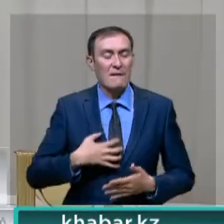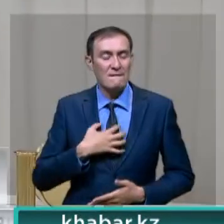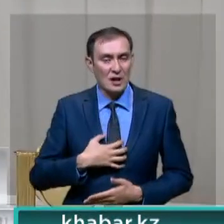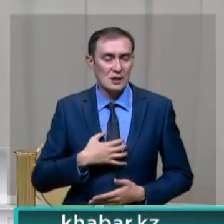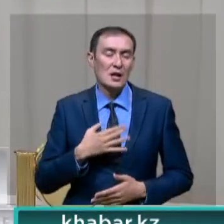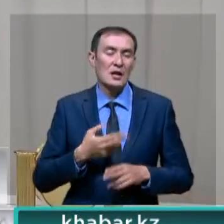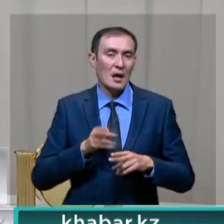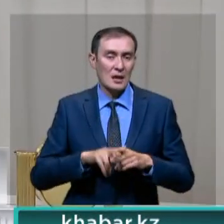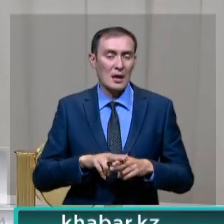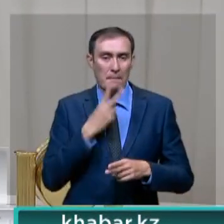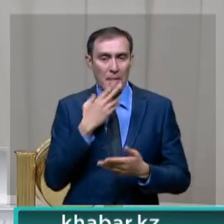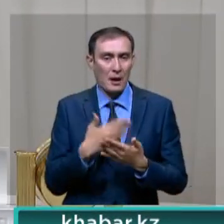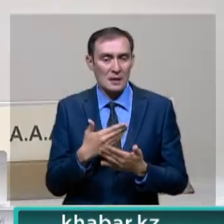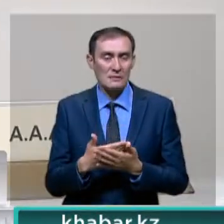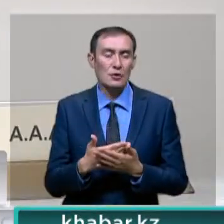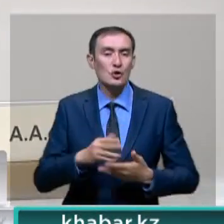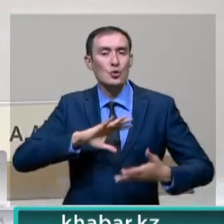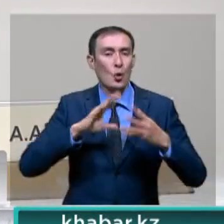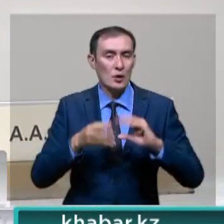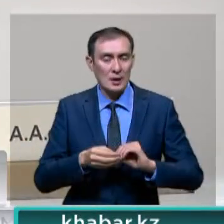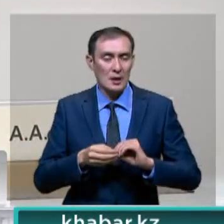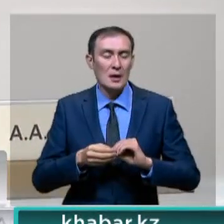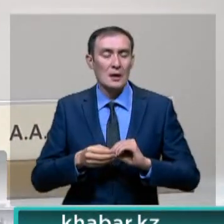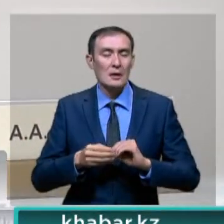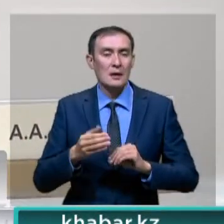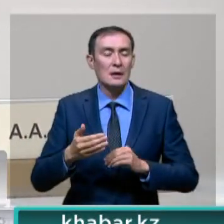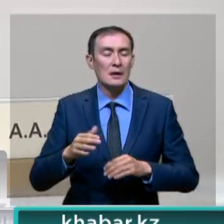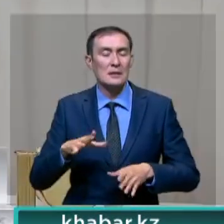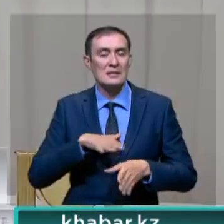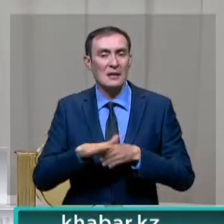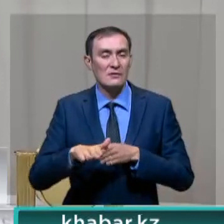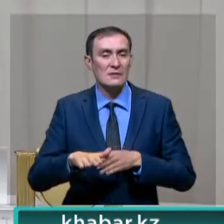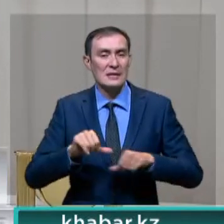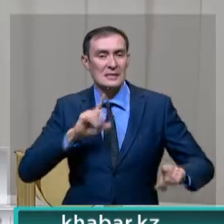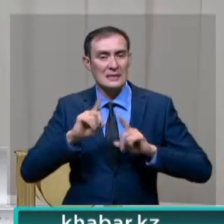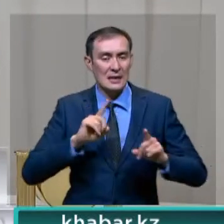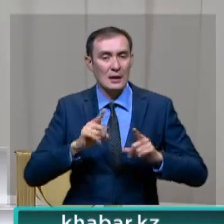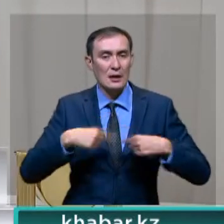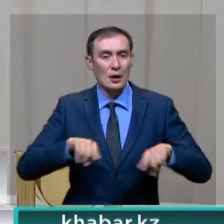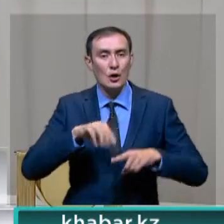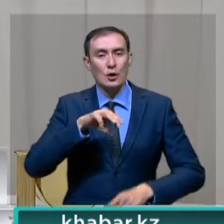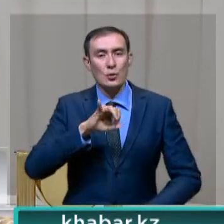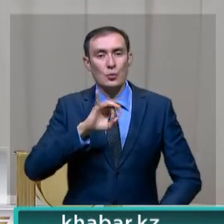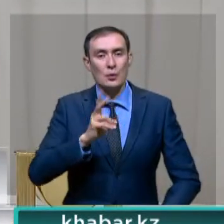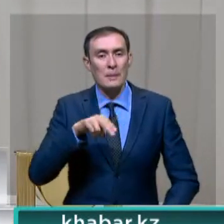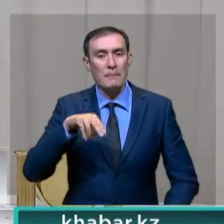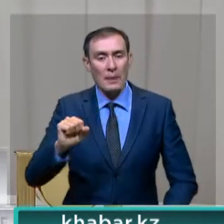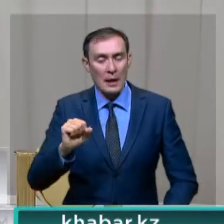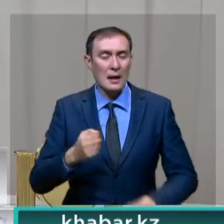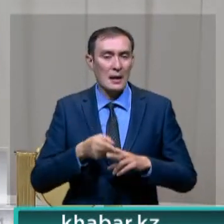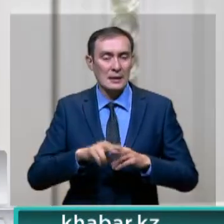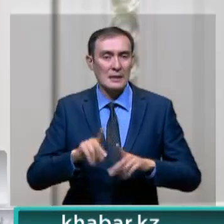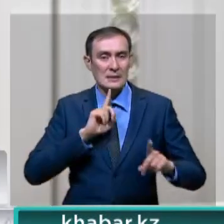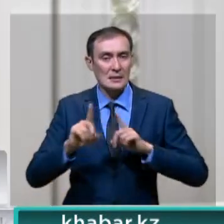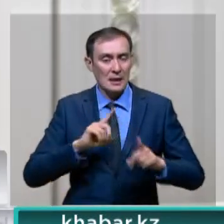чем лишний раз свидетельствуют итоги состоявшегося на днях заседания Тюркпа. Я так понимаю, что это